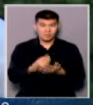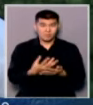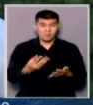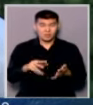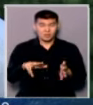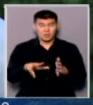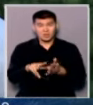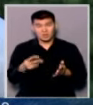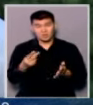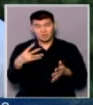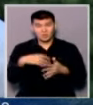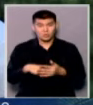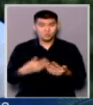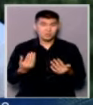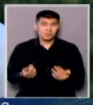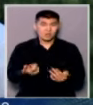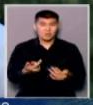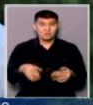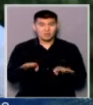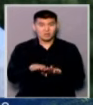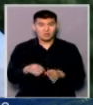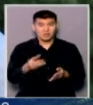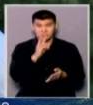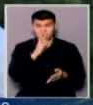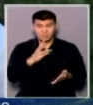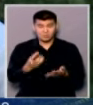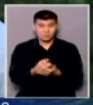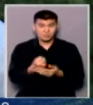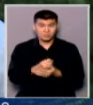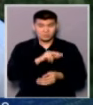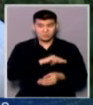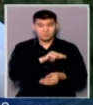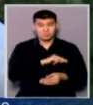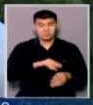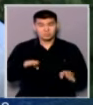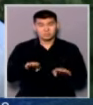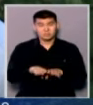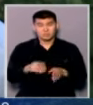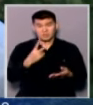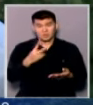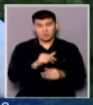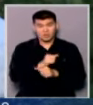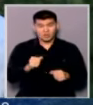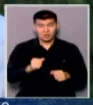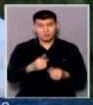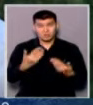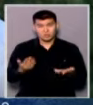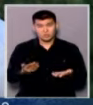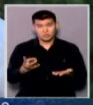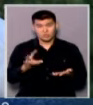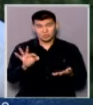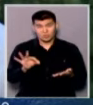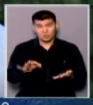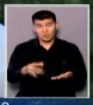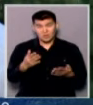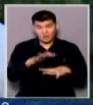Енді аздап болса да енді сіздерге табыс осымен жұмыс жасап жатсыздар, енді табыстарыңызды көрмеңіздер деп айтуға болмайды. Но